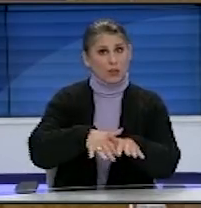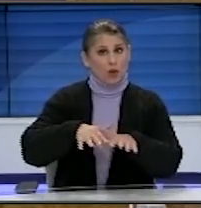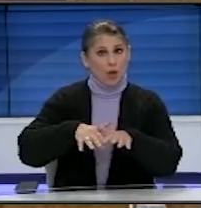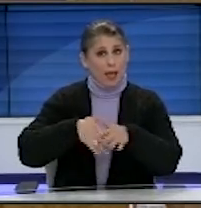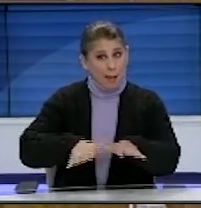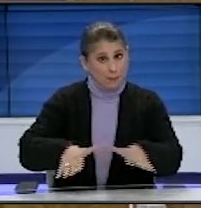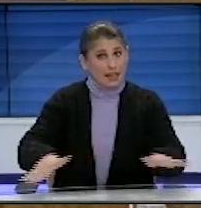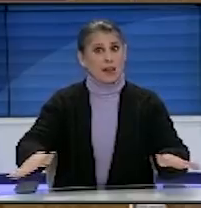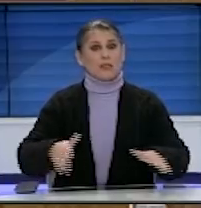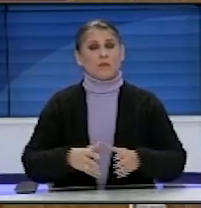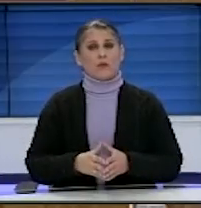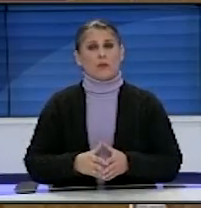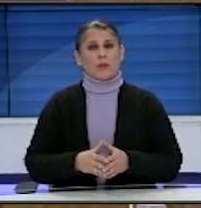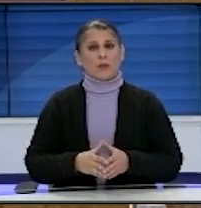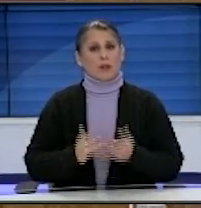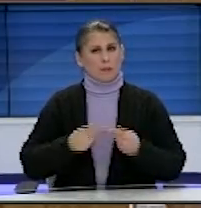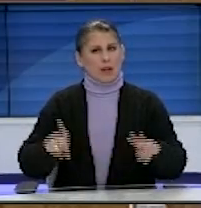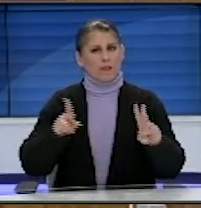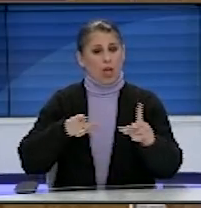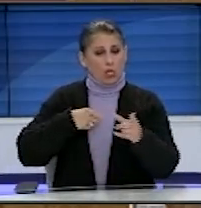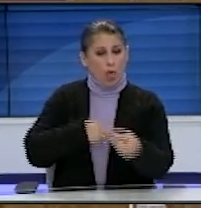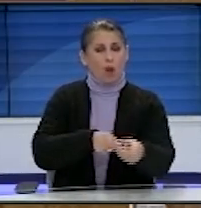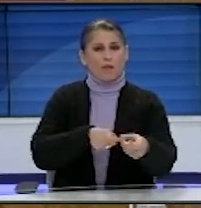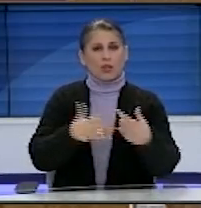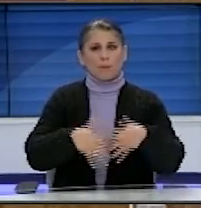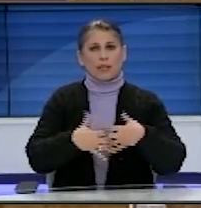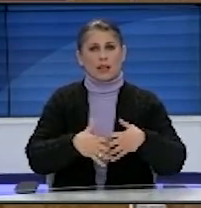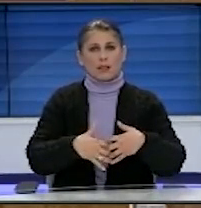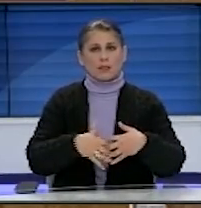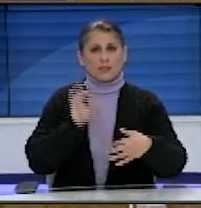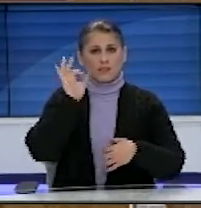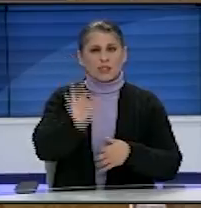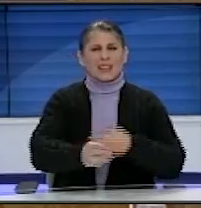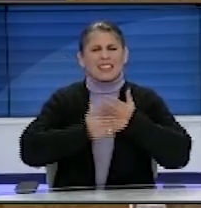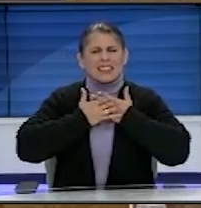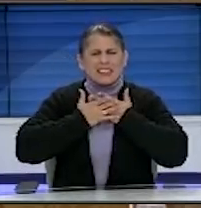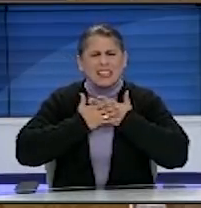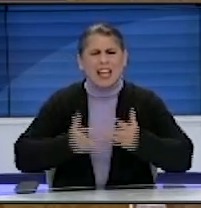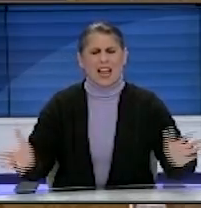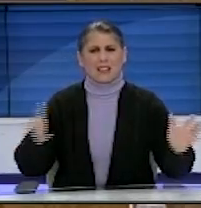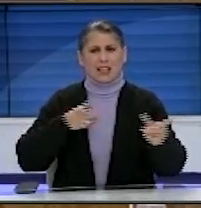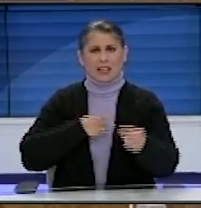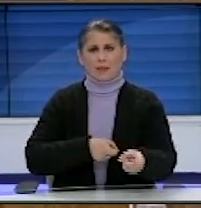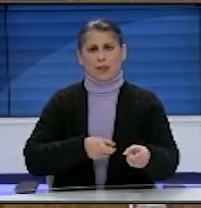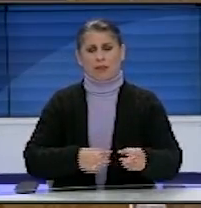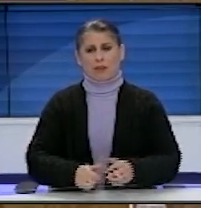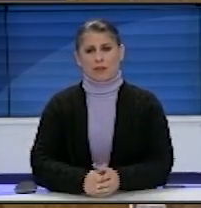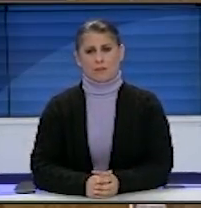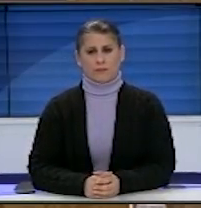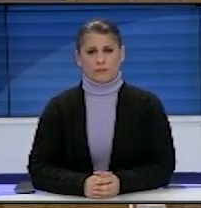ιμπεριαλισμό, απελευθέρωσε τις δολοφονικές του μηχανές, οδηγώντας σε τεράστια εγκλήματα. Ο